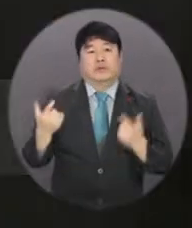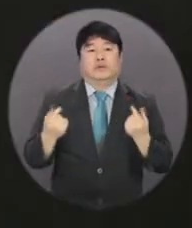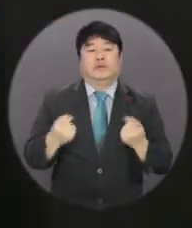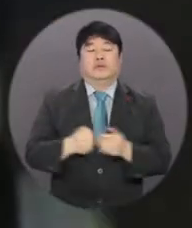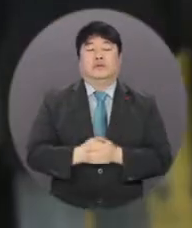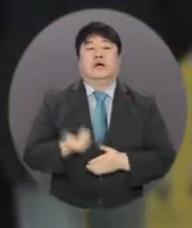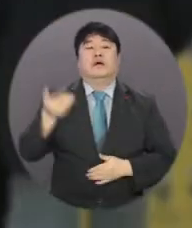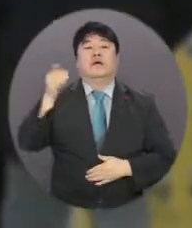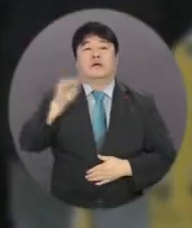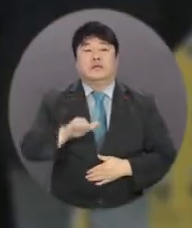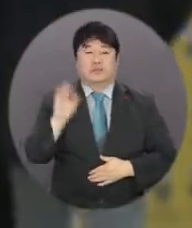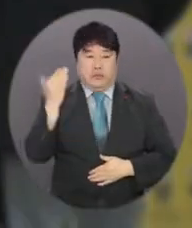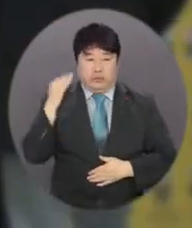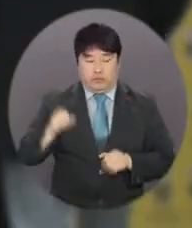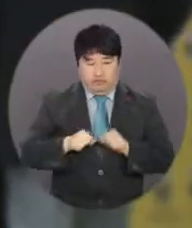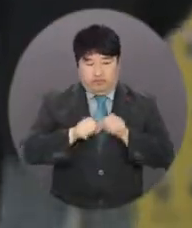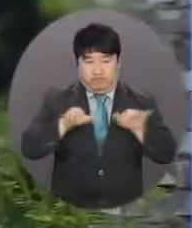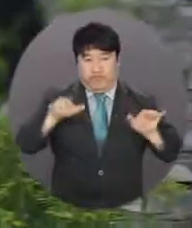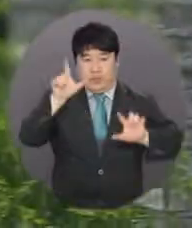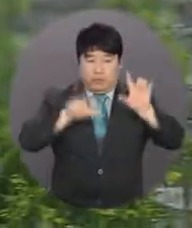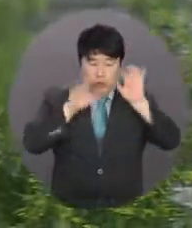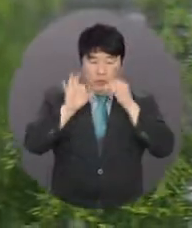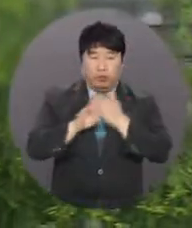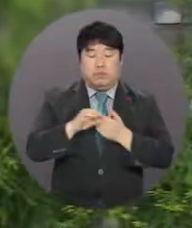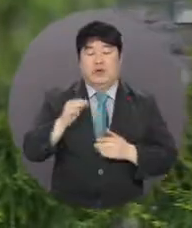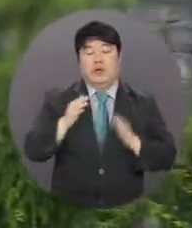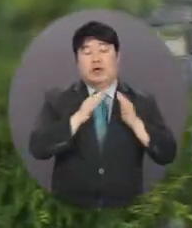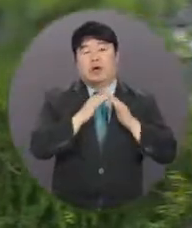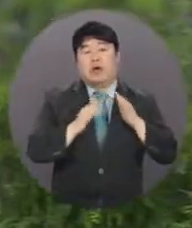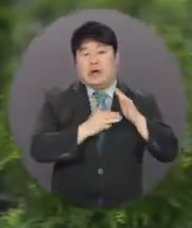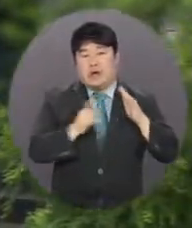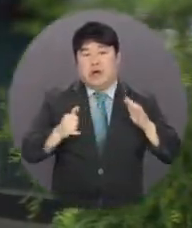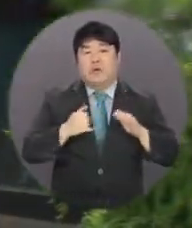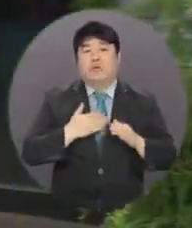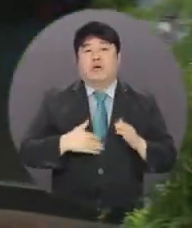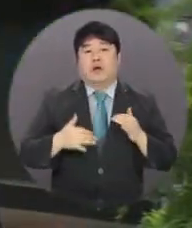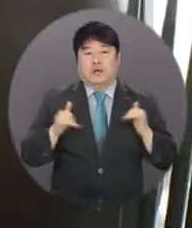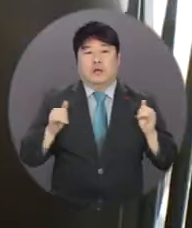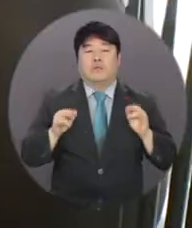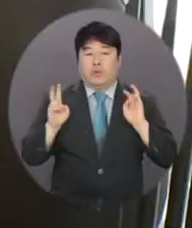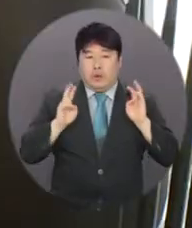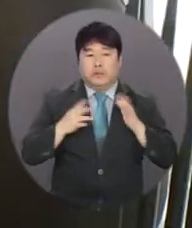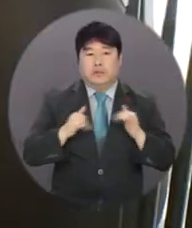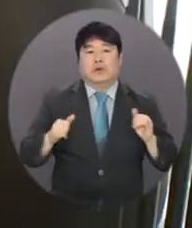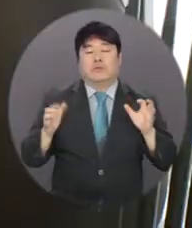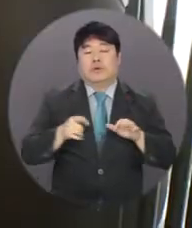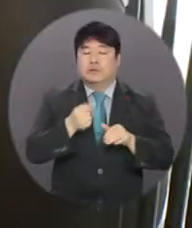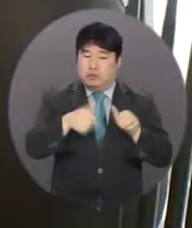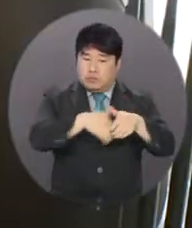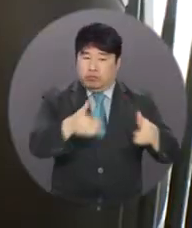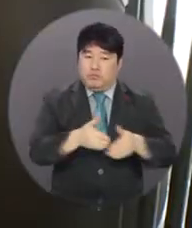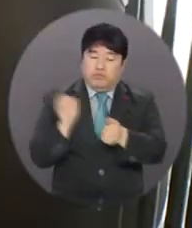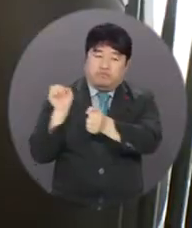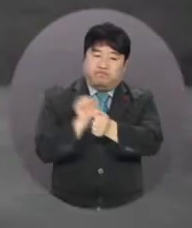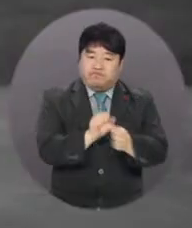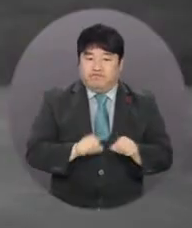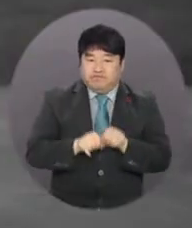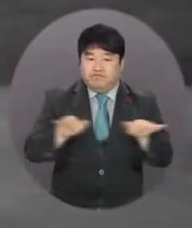같아요. 하지만 최근 확산 추세를 보면 가족과 지인 모임, 직장 등 소모임에서 감염이 확산되는 것을 확인할 수